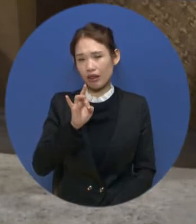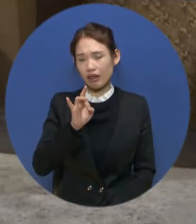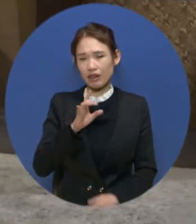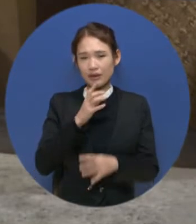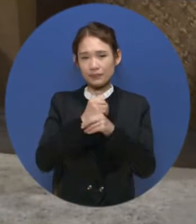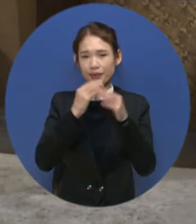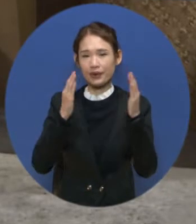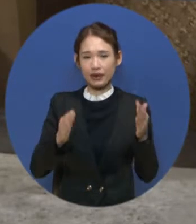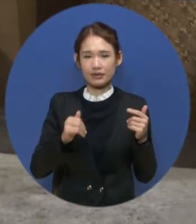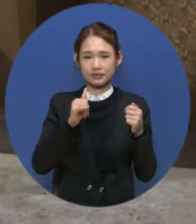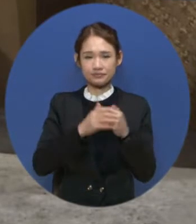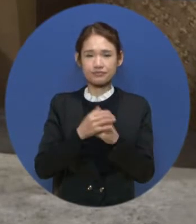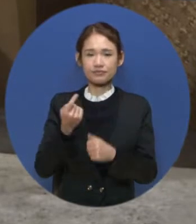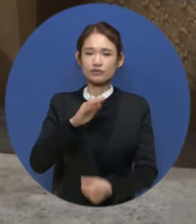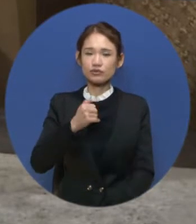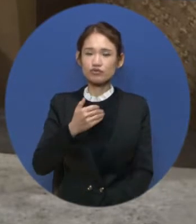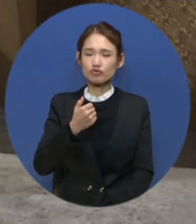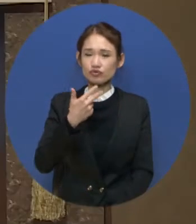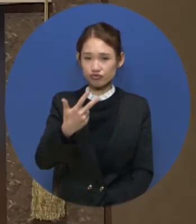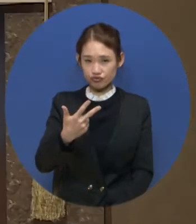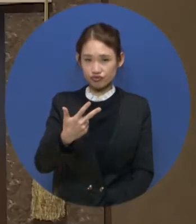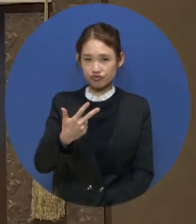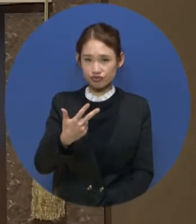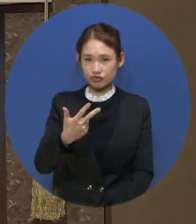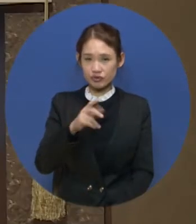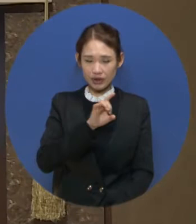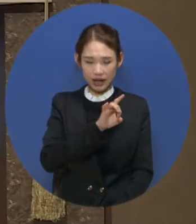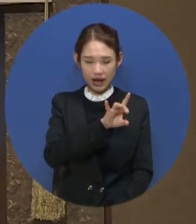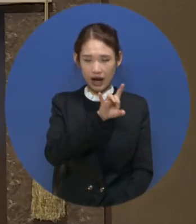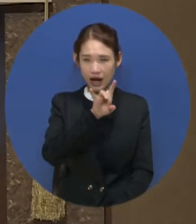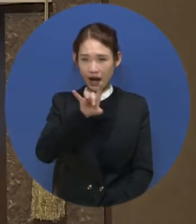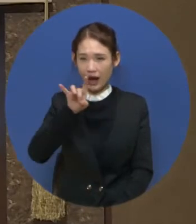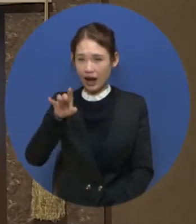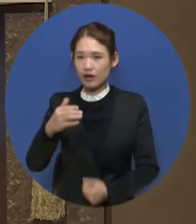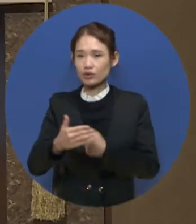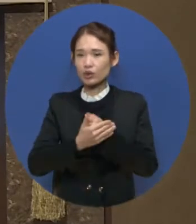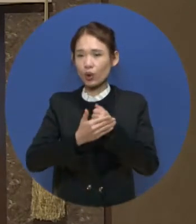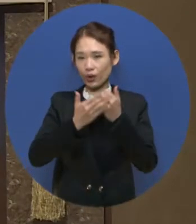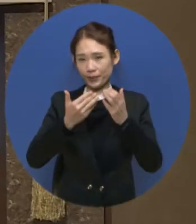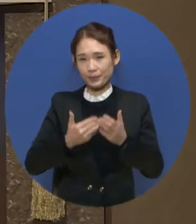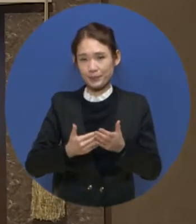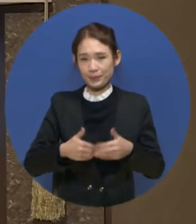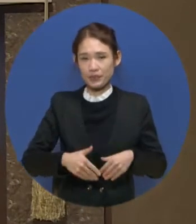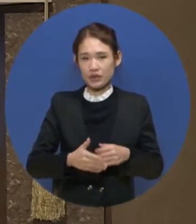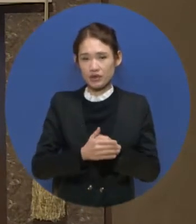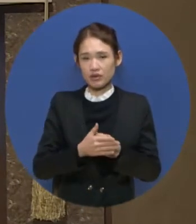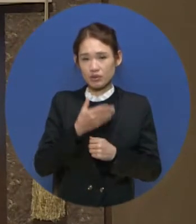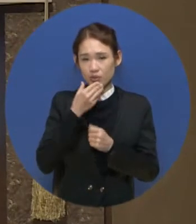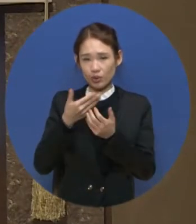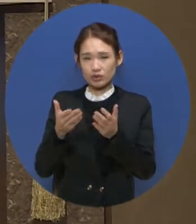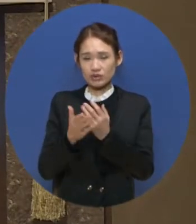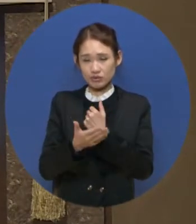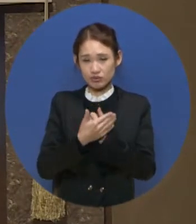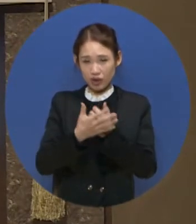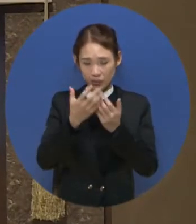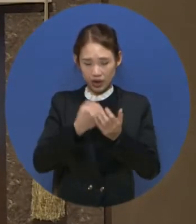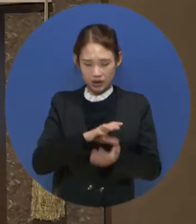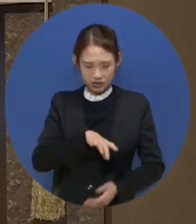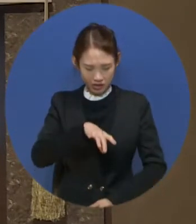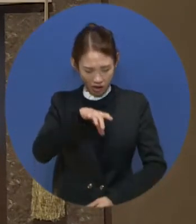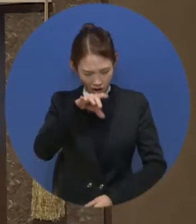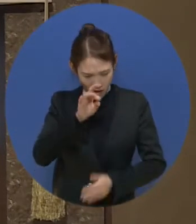그래서 97년도에 이제 뭐 이렇게 각계의 도움도 받고 이렇게 복지부나 시의 도움을 받아서 처음 시작을